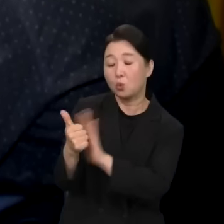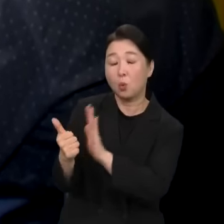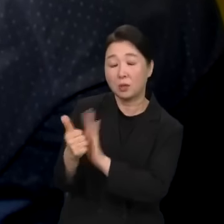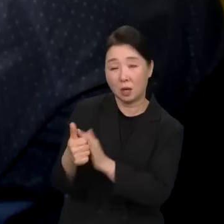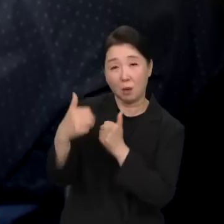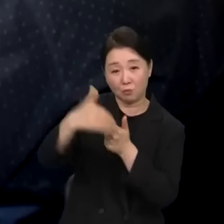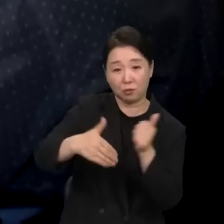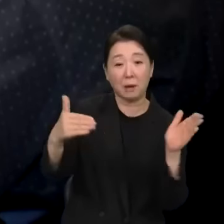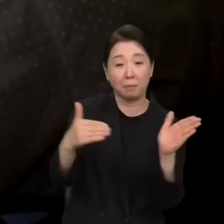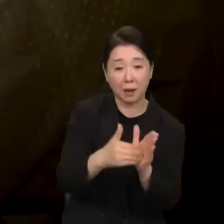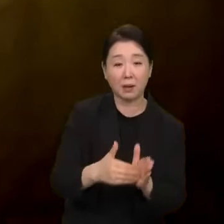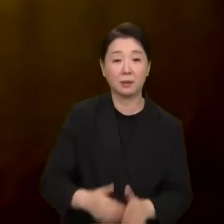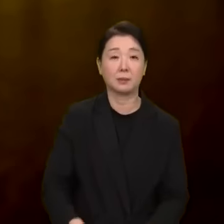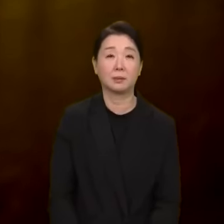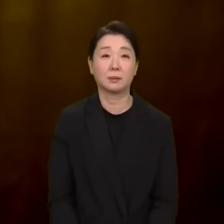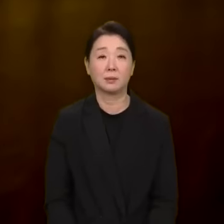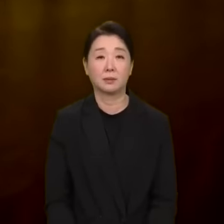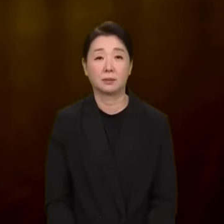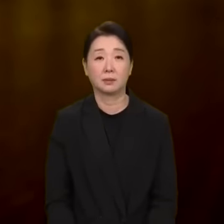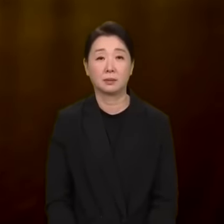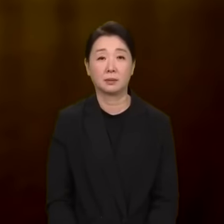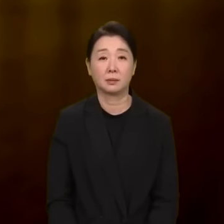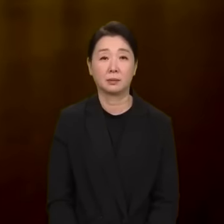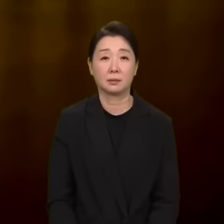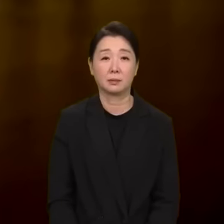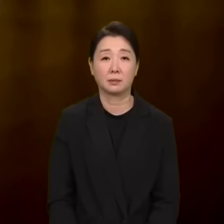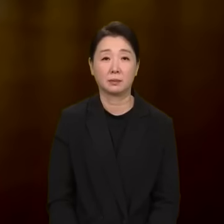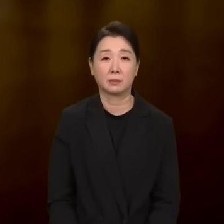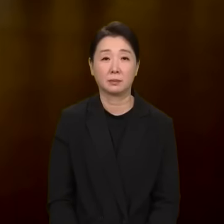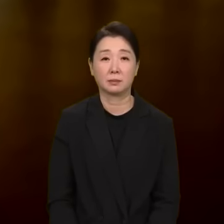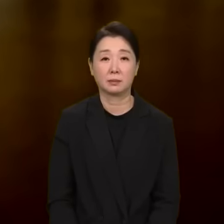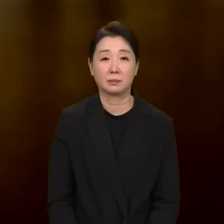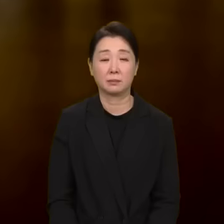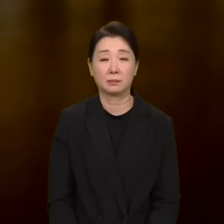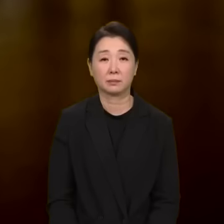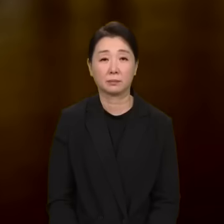받았다는 입장을 밝힌 바 있습니다. JTBC 임지수입니다.